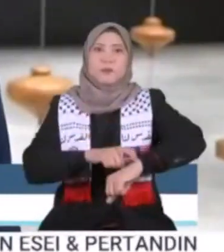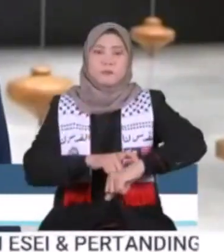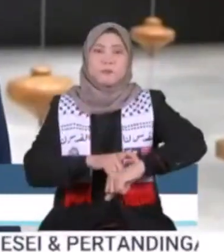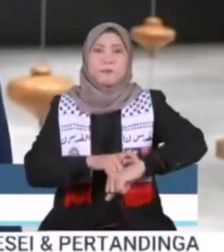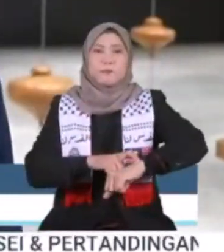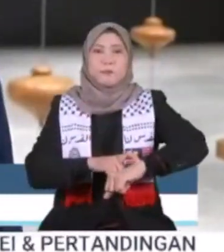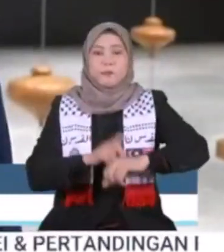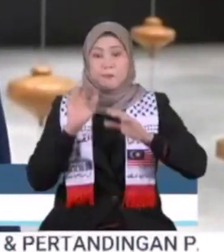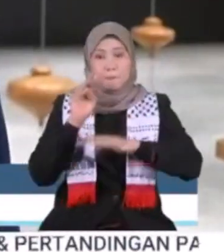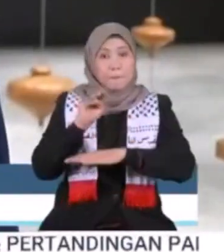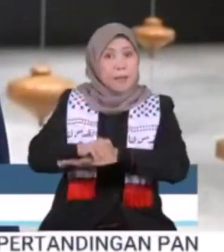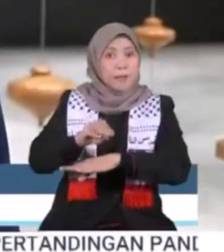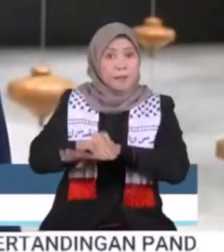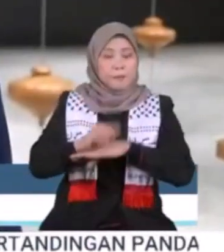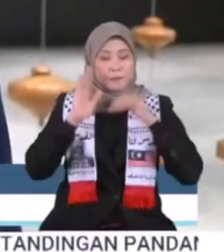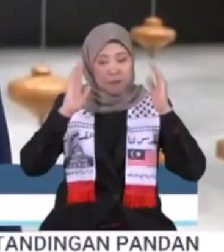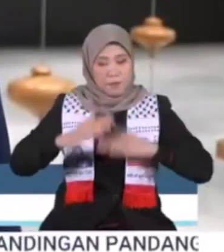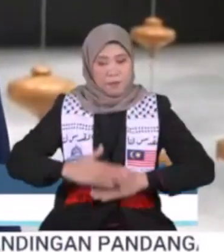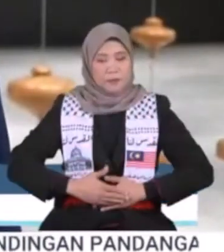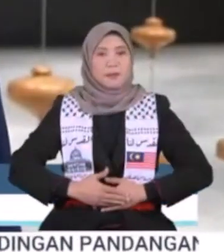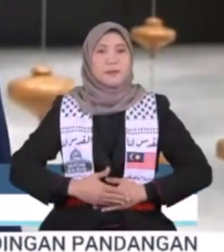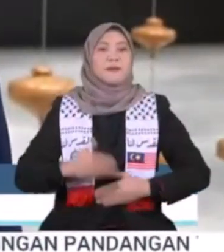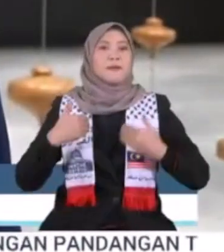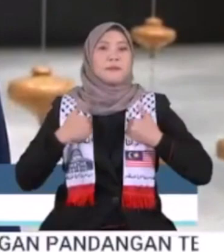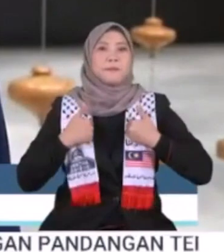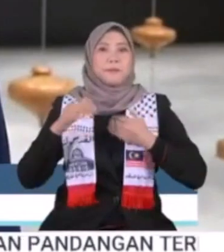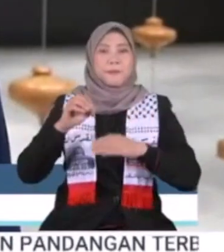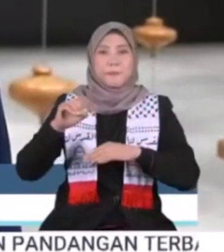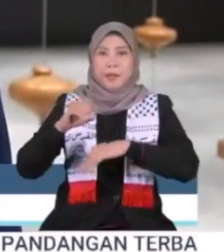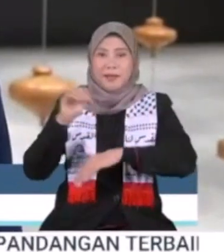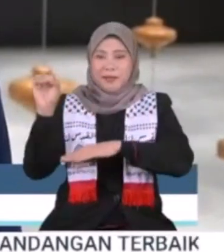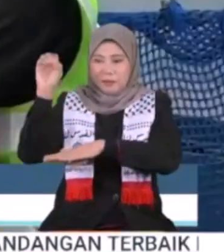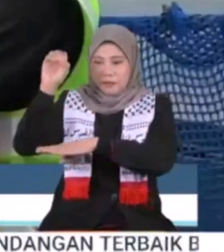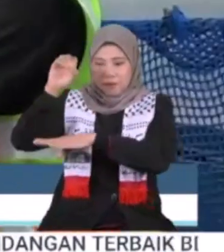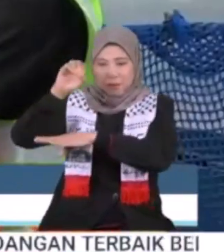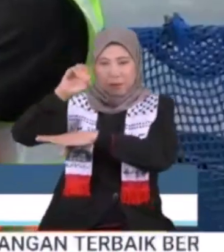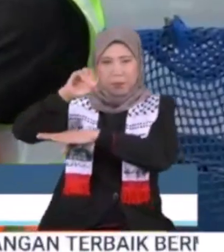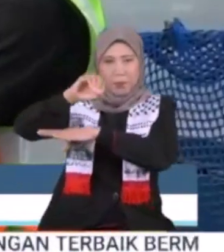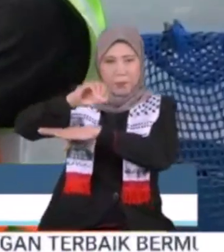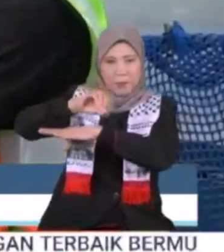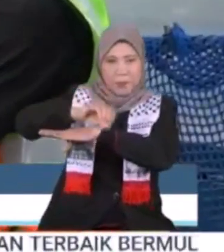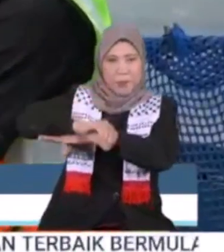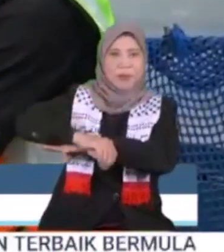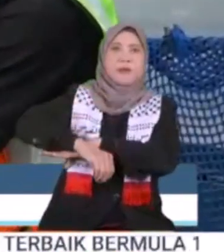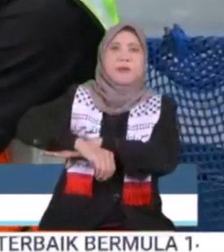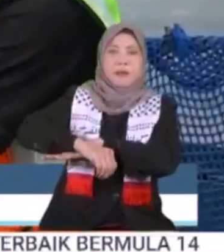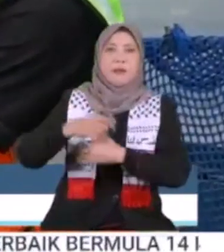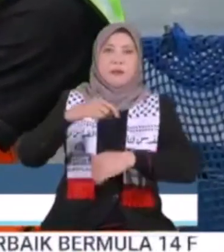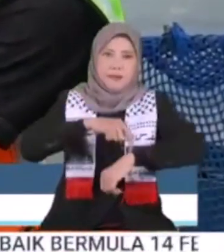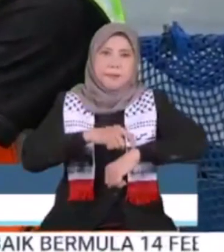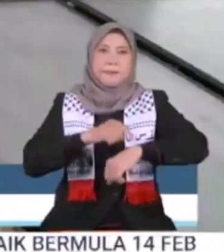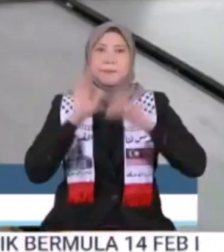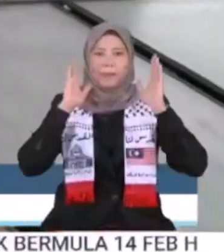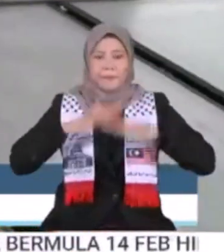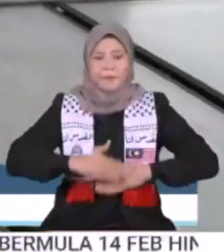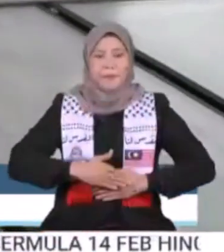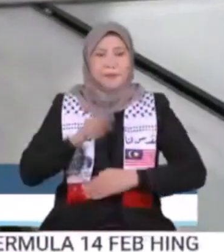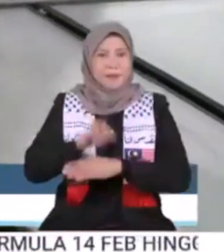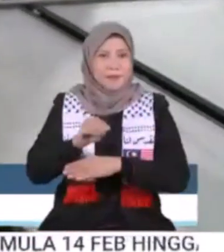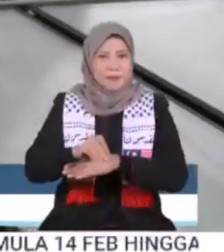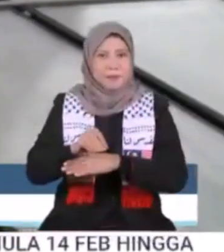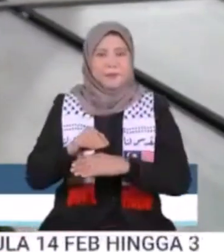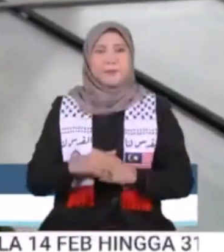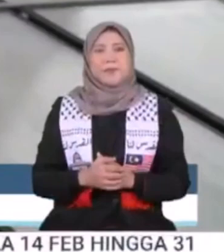iaitu kalau waktu maghrib ni yang kita faham adalah matahari terbenam masuknya waktu maghrib. Jadi